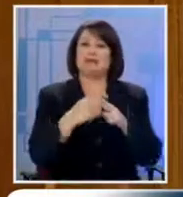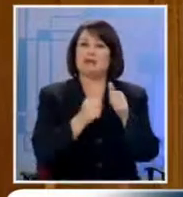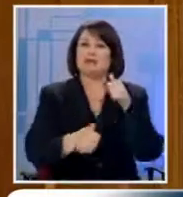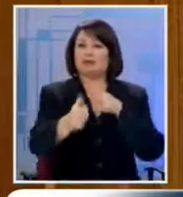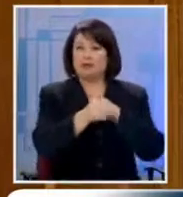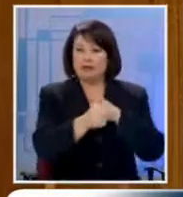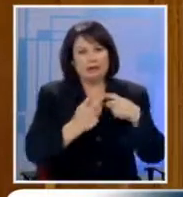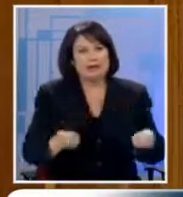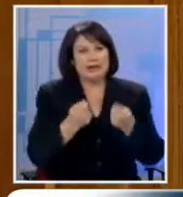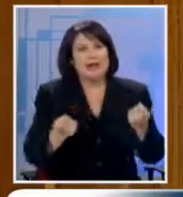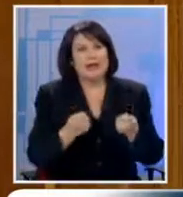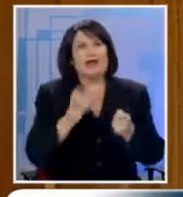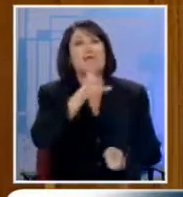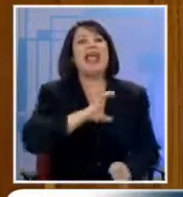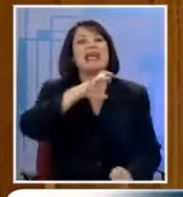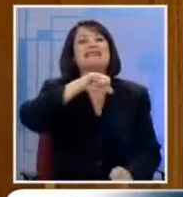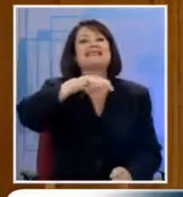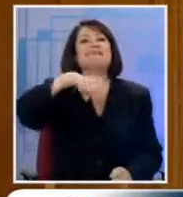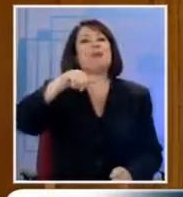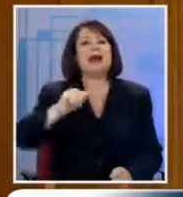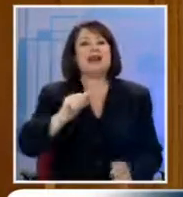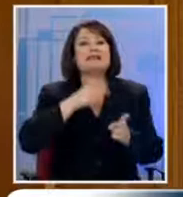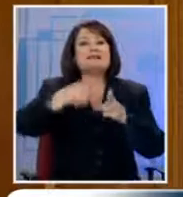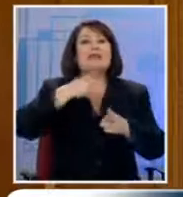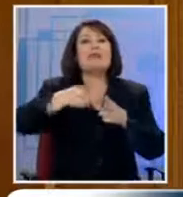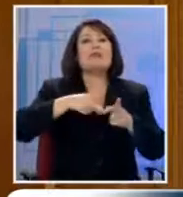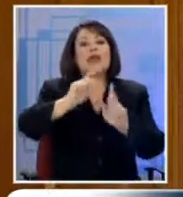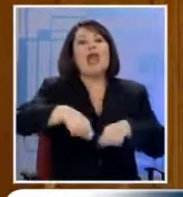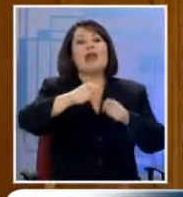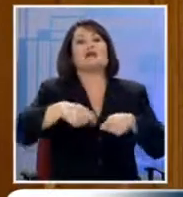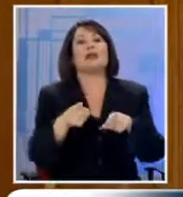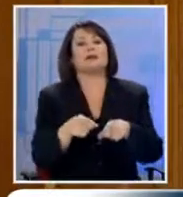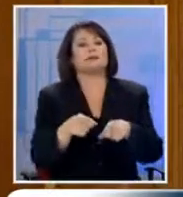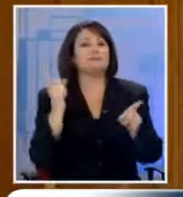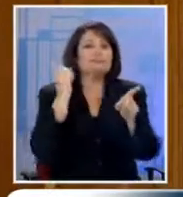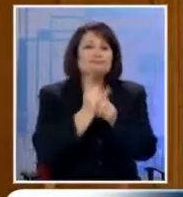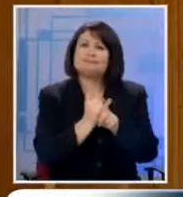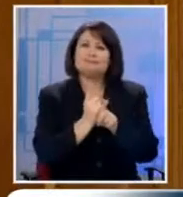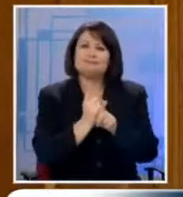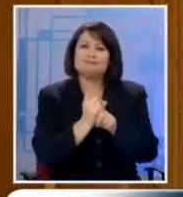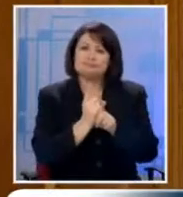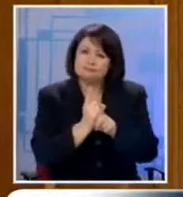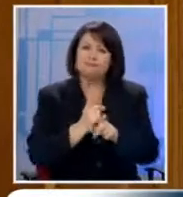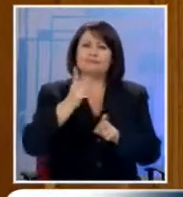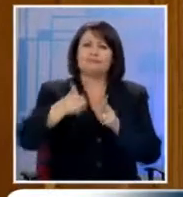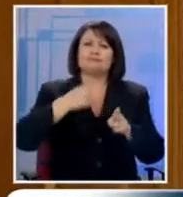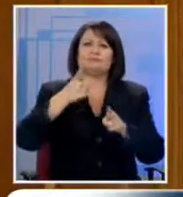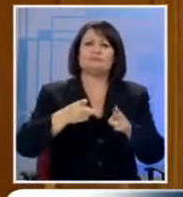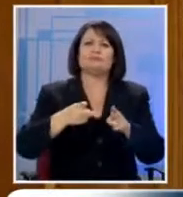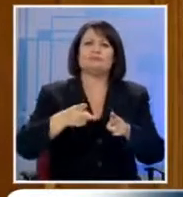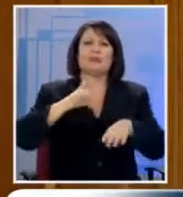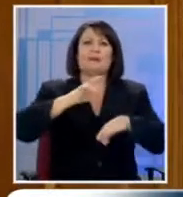αποτελεί η υλοποίηση στο νέο ΕΣΠΑ των σιδηροδρομικών έργων και ειδικότερα αυτών του σιδηροδρομικού άξονα